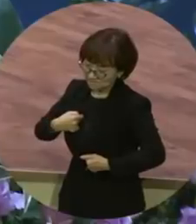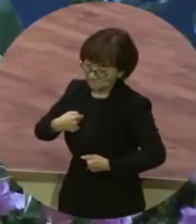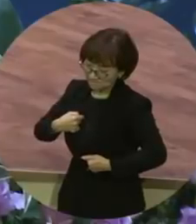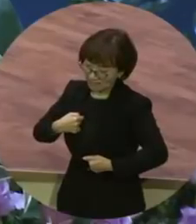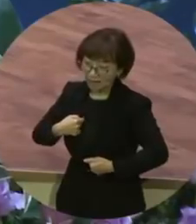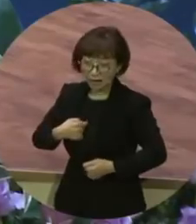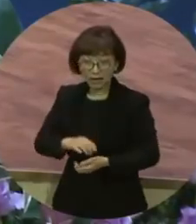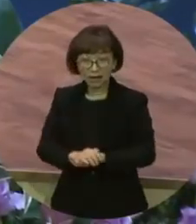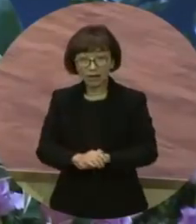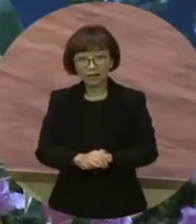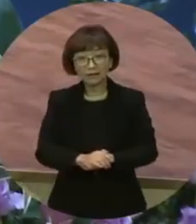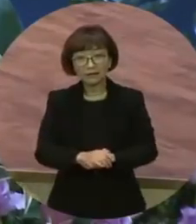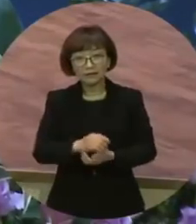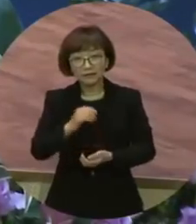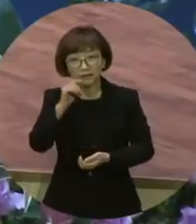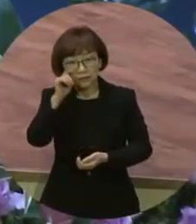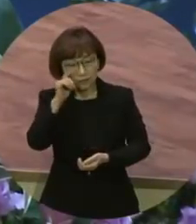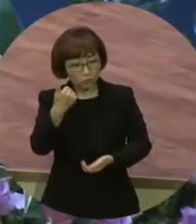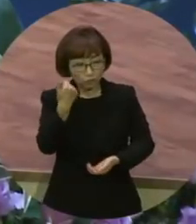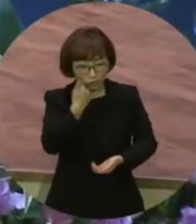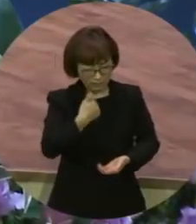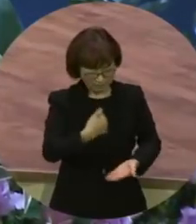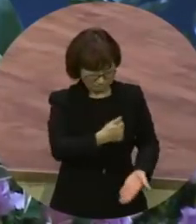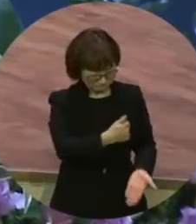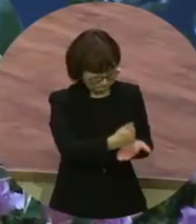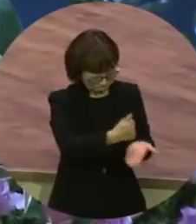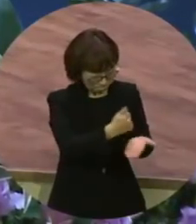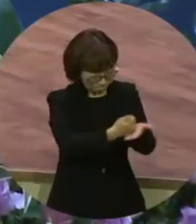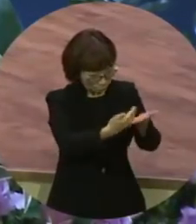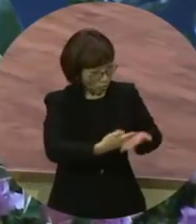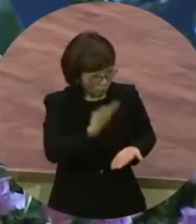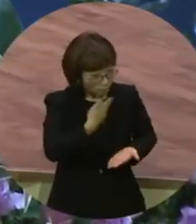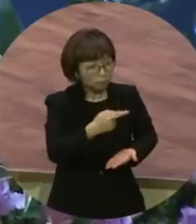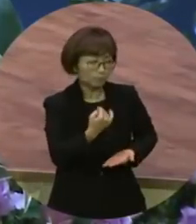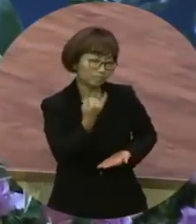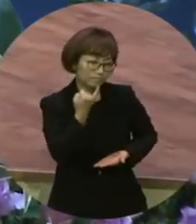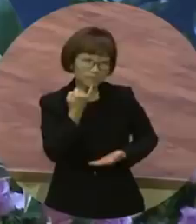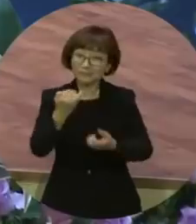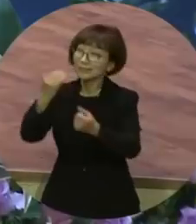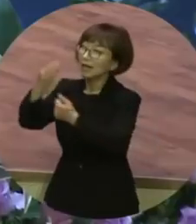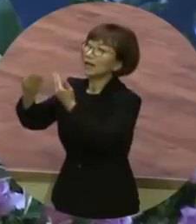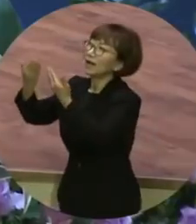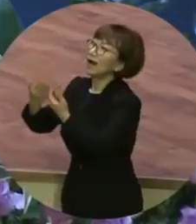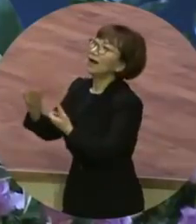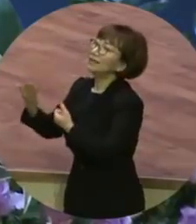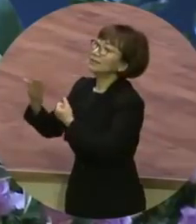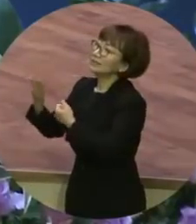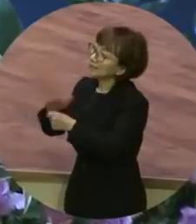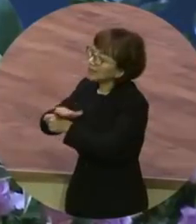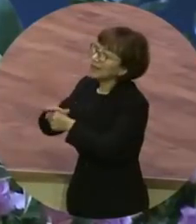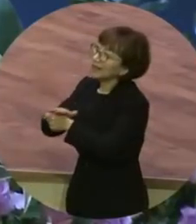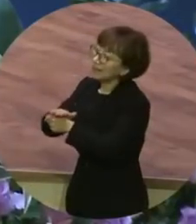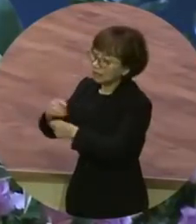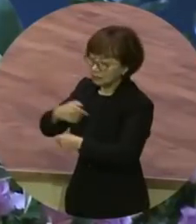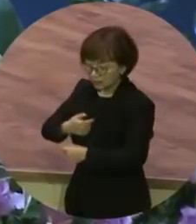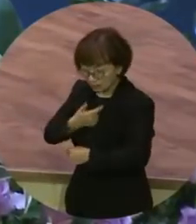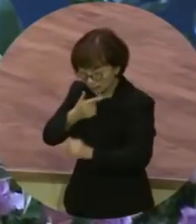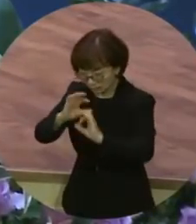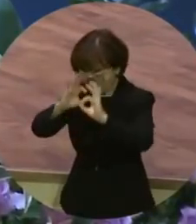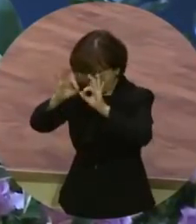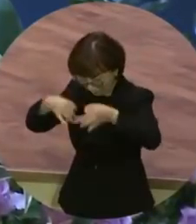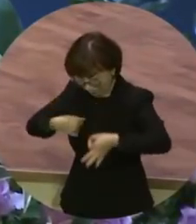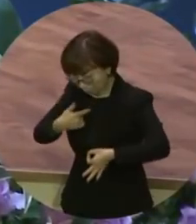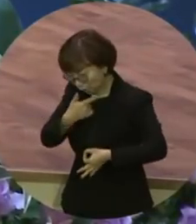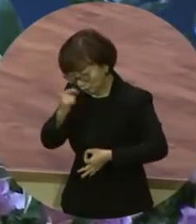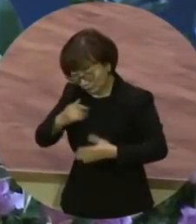아무도 알아주지 않아도 생명 걸 힘이 바로 여기서 나오더라고요. 아, 내가 이런 사랑을 받고 있구나. 나 같은 걸, 이렇게 부조약한 나를 하나님이